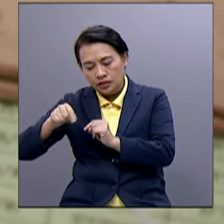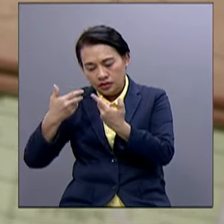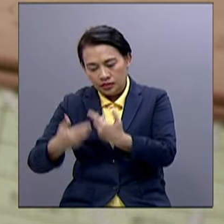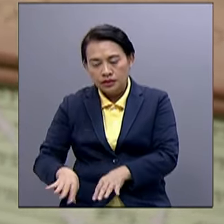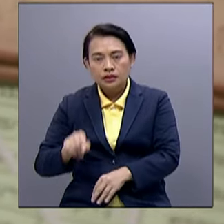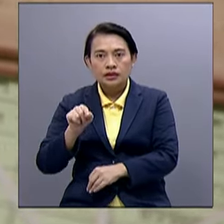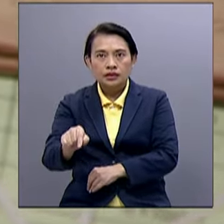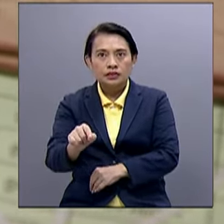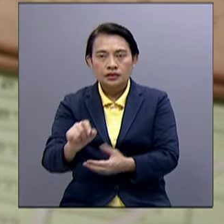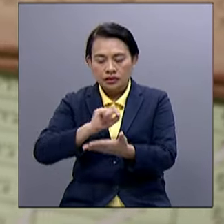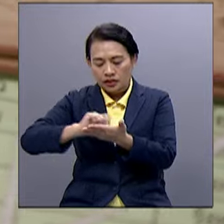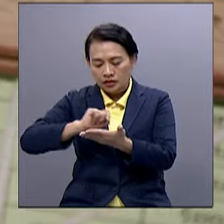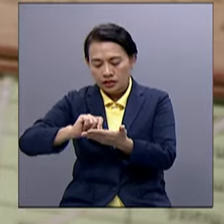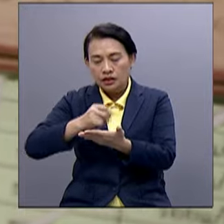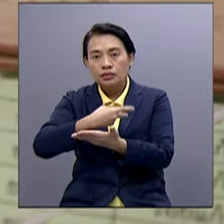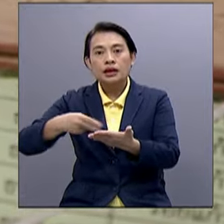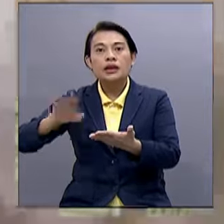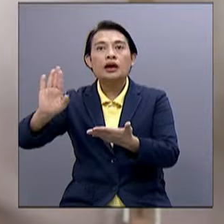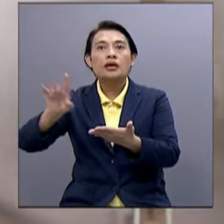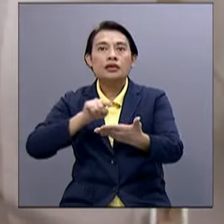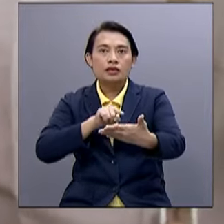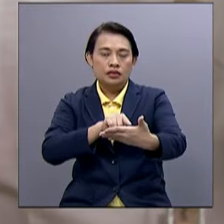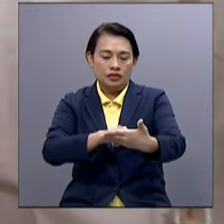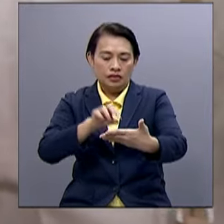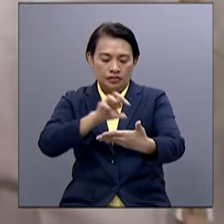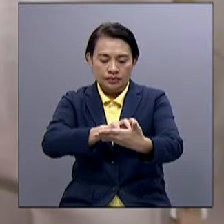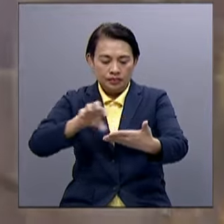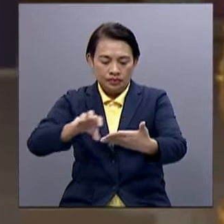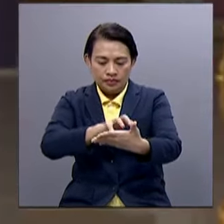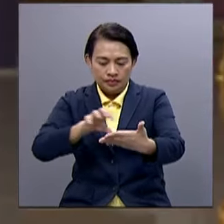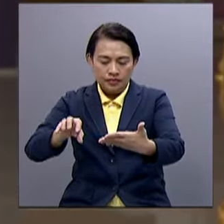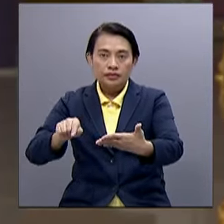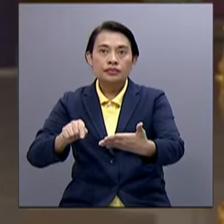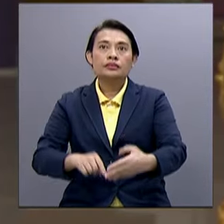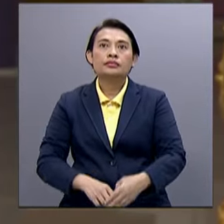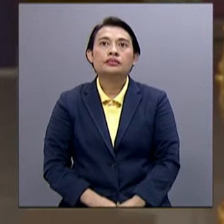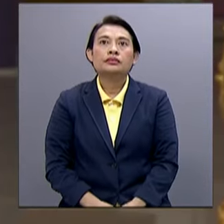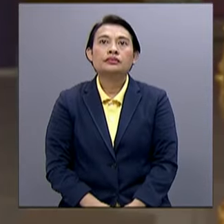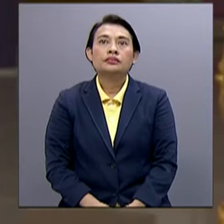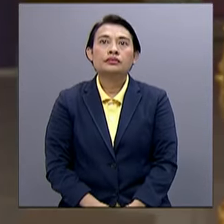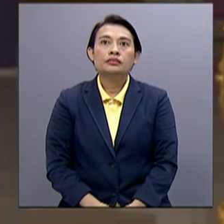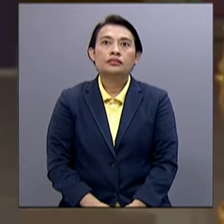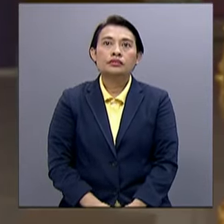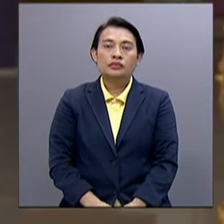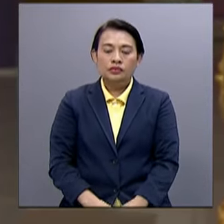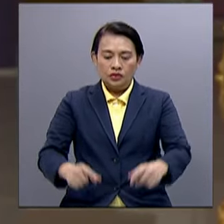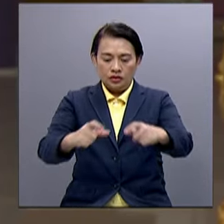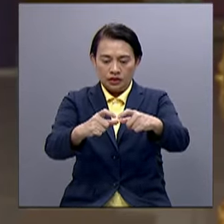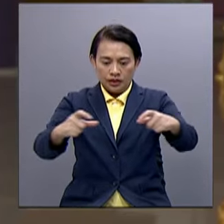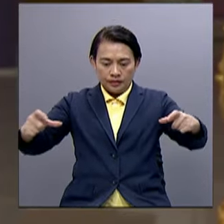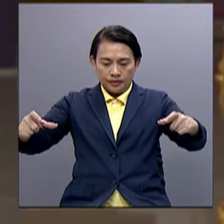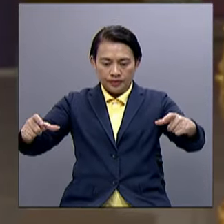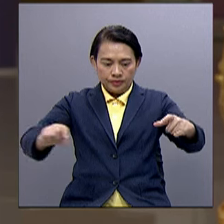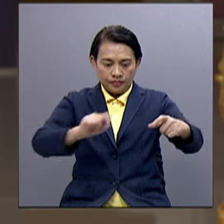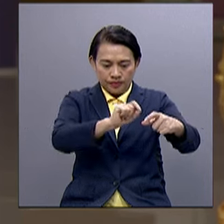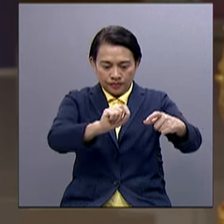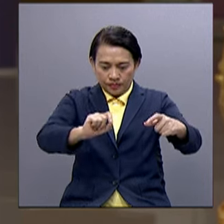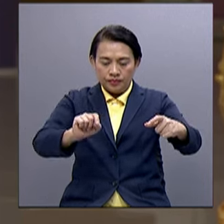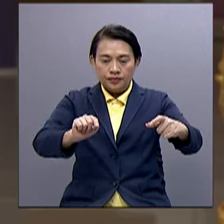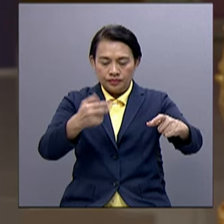ยสำนวนเขียนนะคะรวมถึงเรื่องการคัดลอกค่ะ นอกจากอักษรนอกจากใบลานเนี่ยความสำคัญที่ค่อนข้างชั